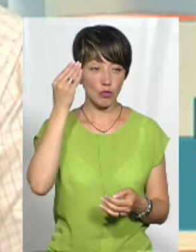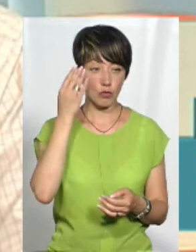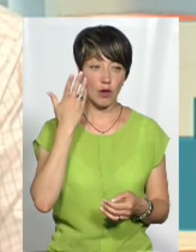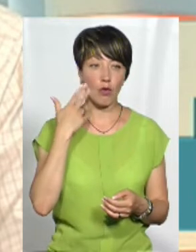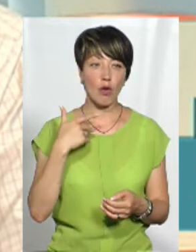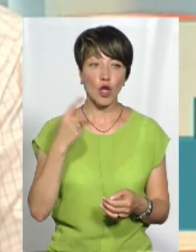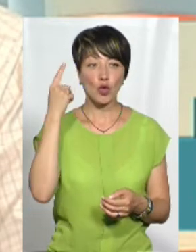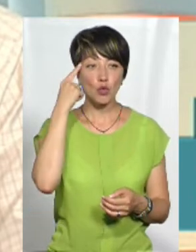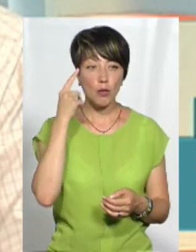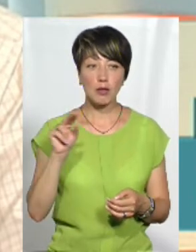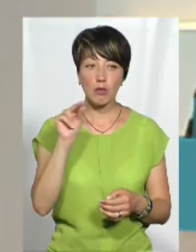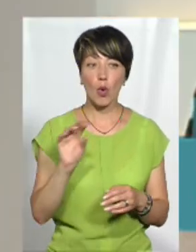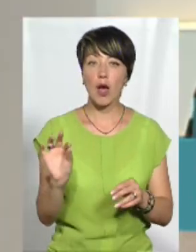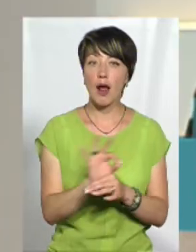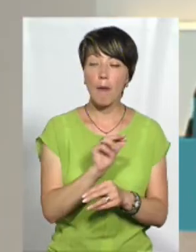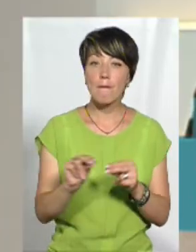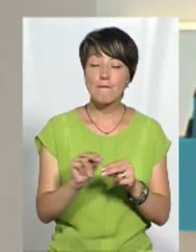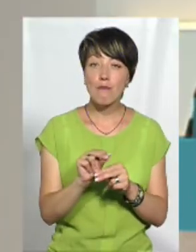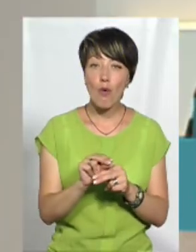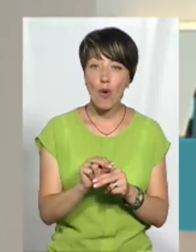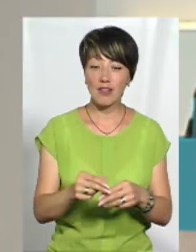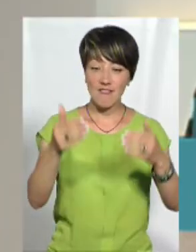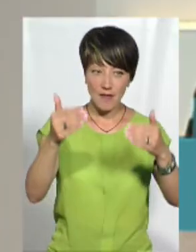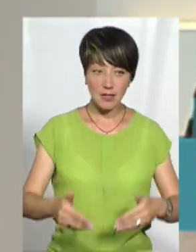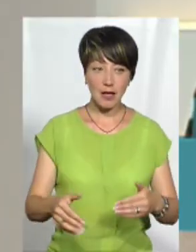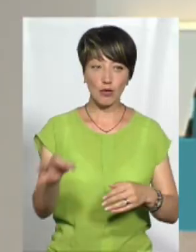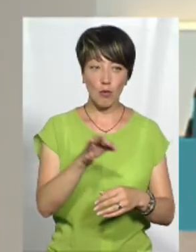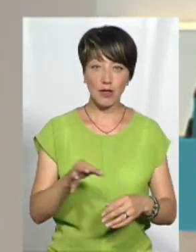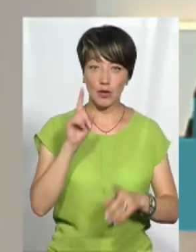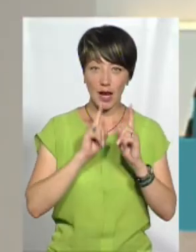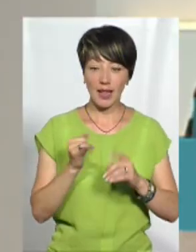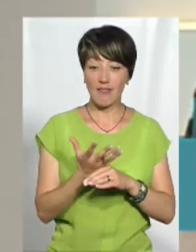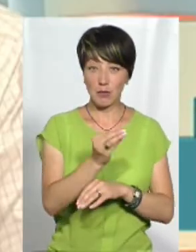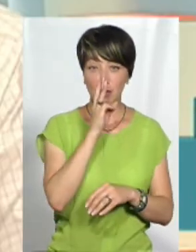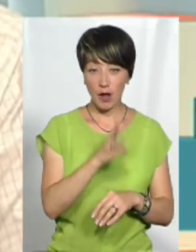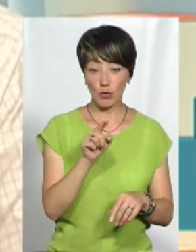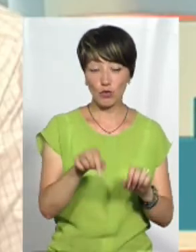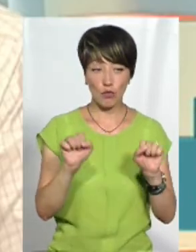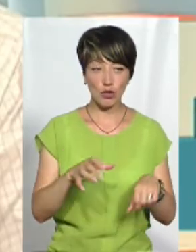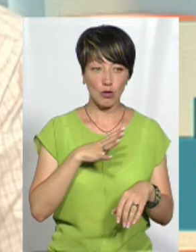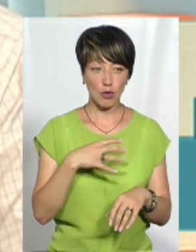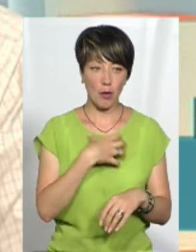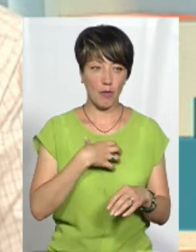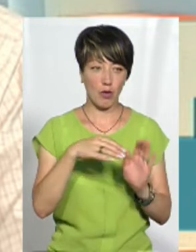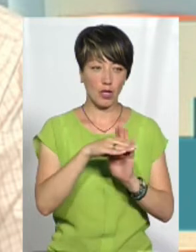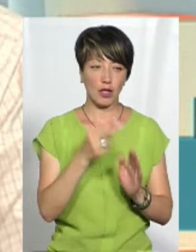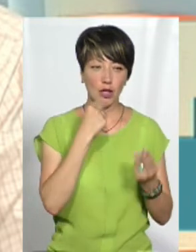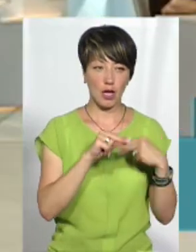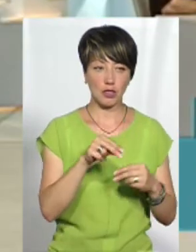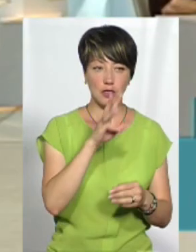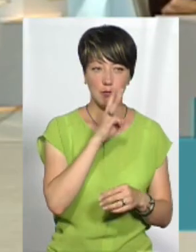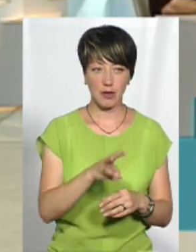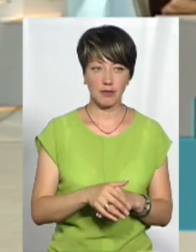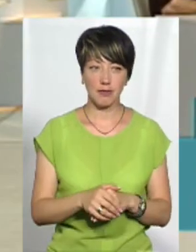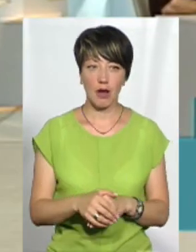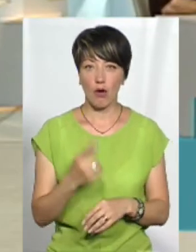коли думати про ремонт фасаду обласної ради і виплату заробітної плати водіям, то отут можна було ставити пріоритет. А все йде